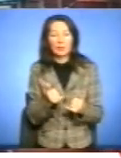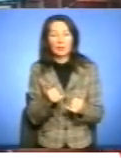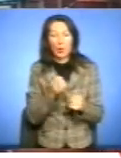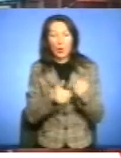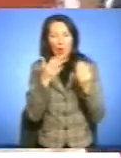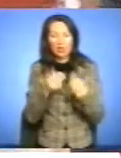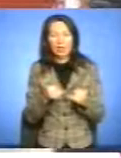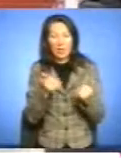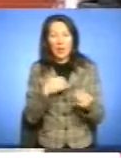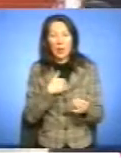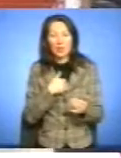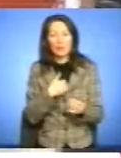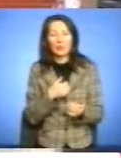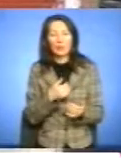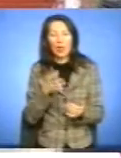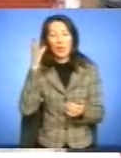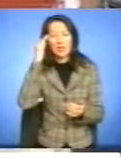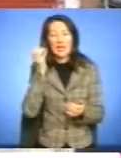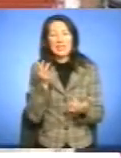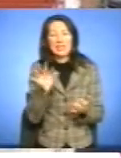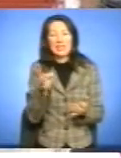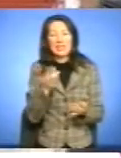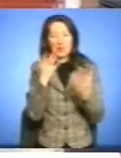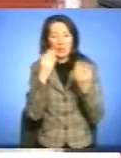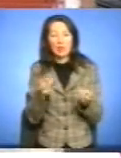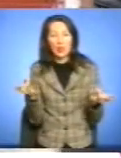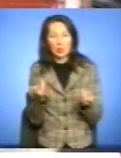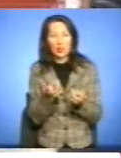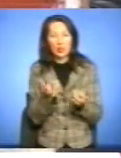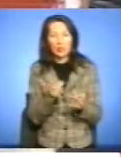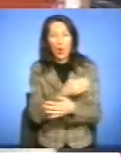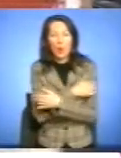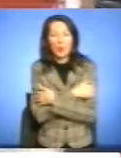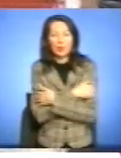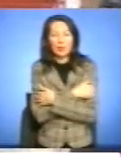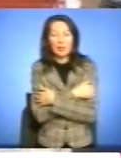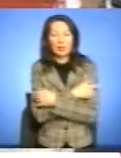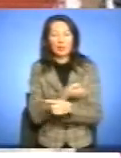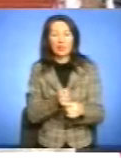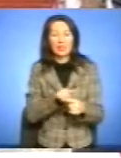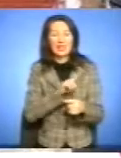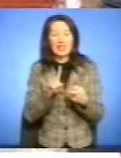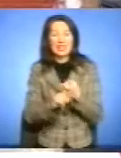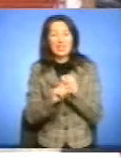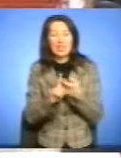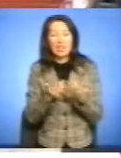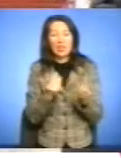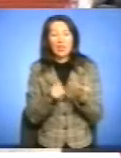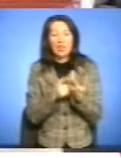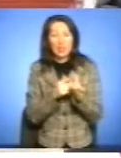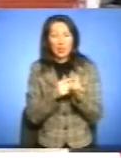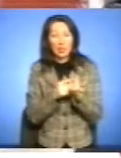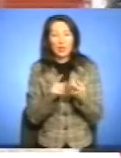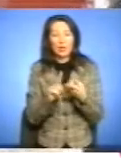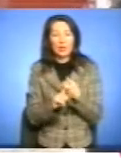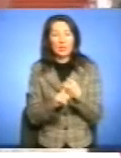кожен день для мене. Вважаєте, скільки разів на день потрібно обійматися? ну, це не залежить від кількості, залежить